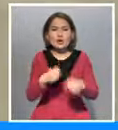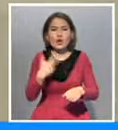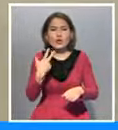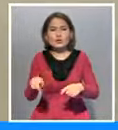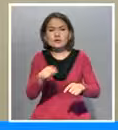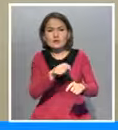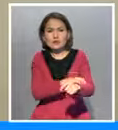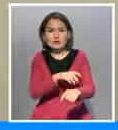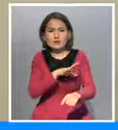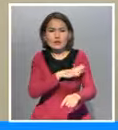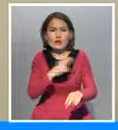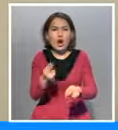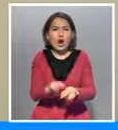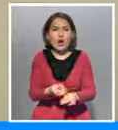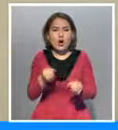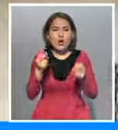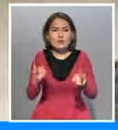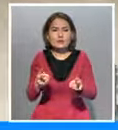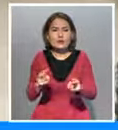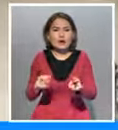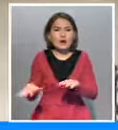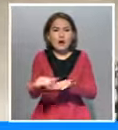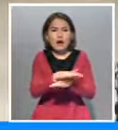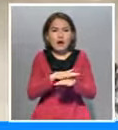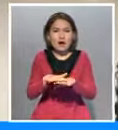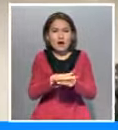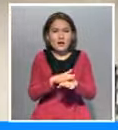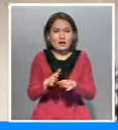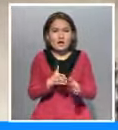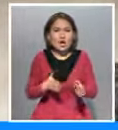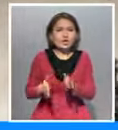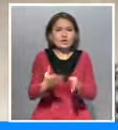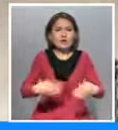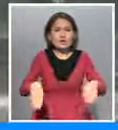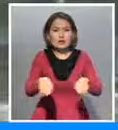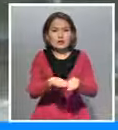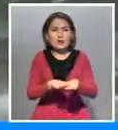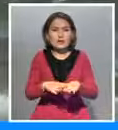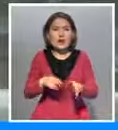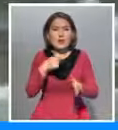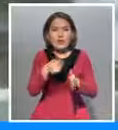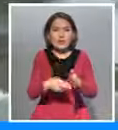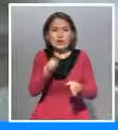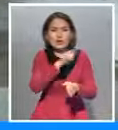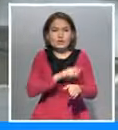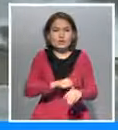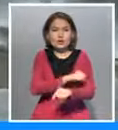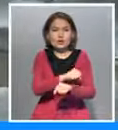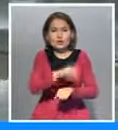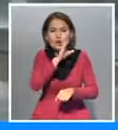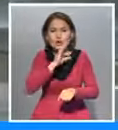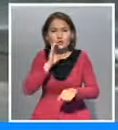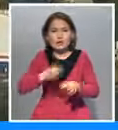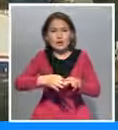жеткен. Жергілікті билік қауіпсіздік қамымен аймақтағы күре жолдардың көбін жауып тастаған. Пойыздар да жолға шықпады. Сонымен қатар Шотландия мен солтүстік